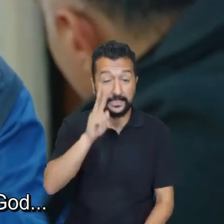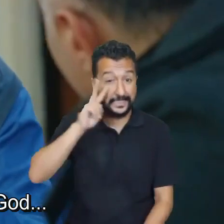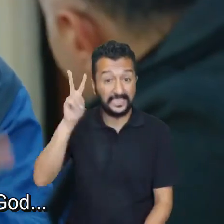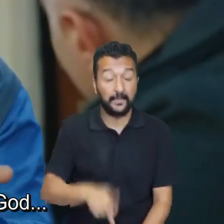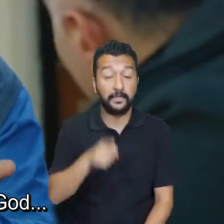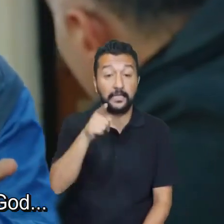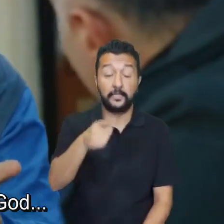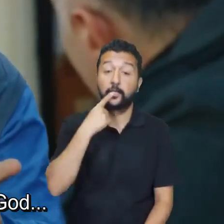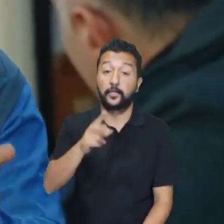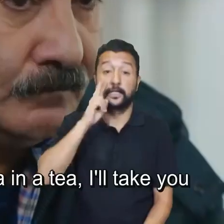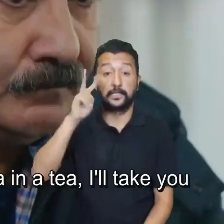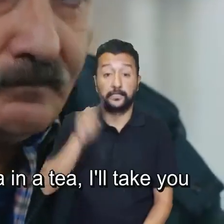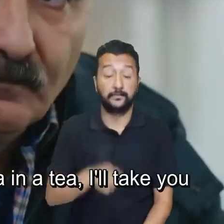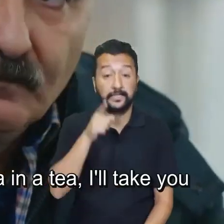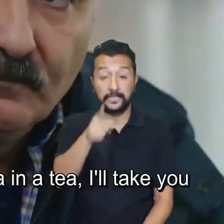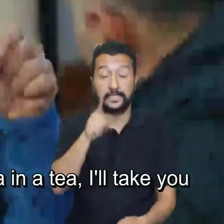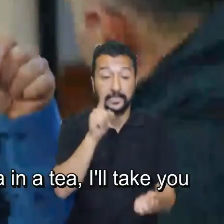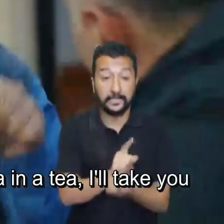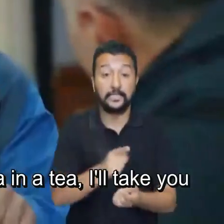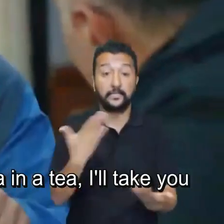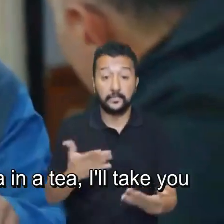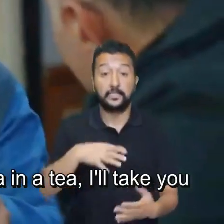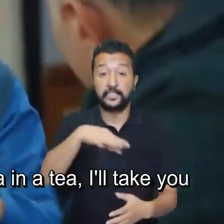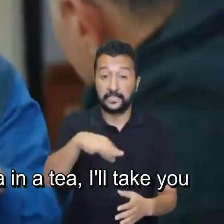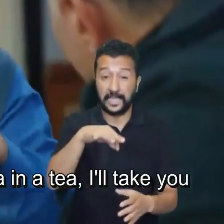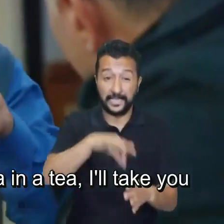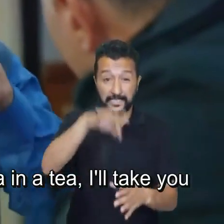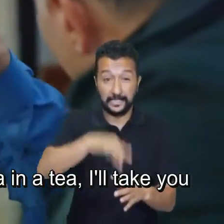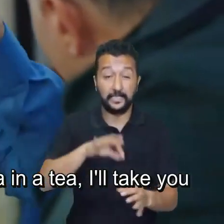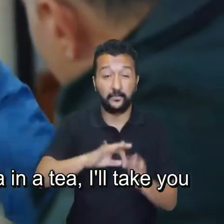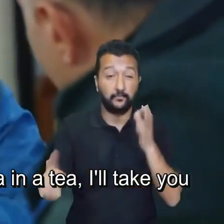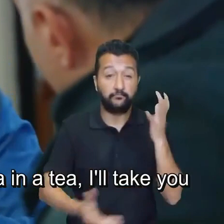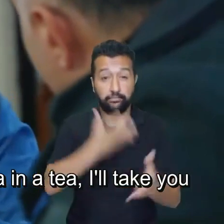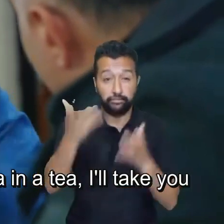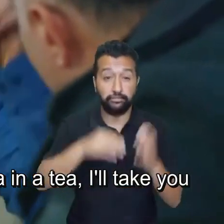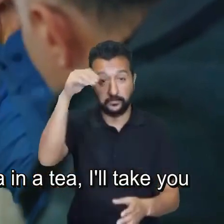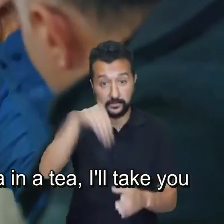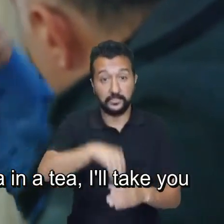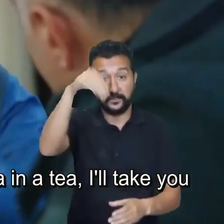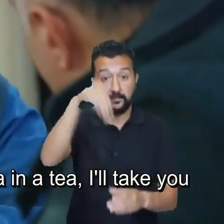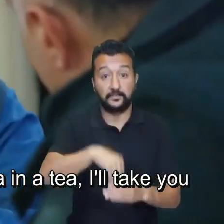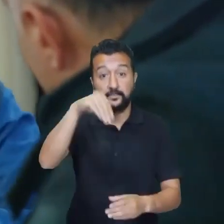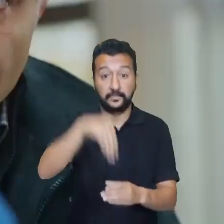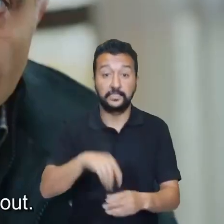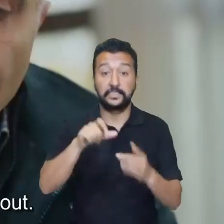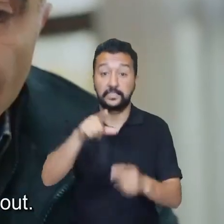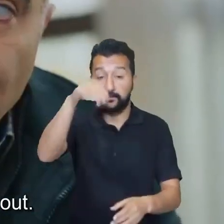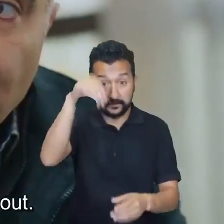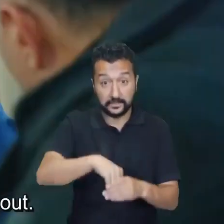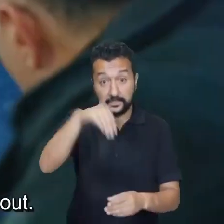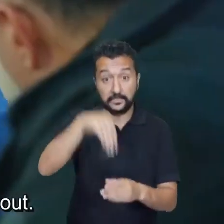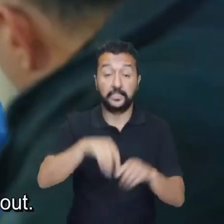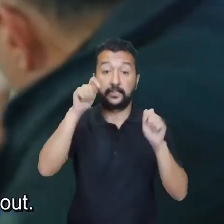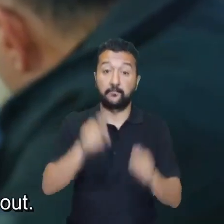bak vallahi ve billahi seni sallama çay gibi kaynar suya daldırır daldırır çıkarırım Şener.